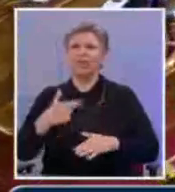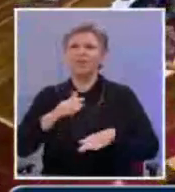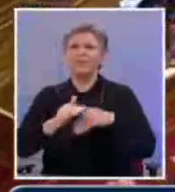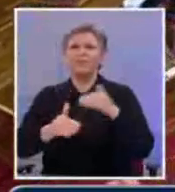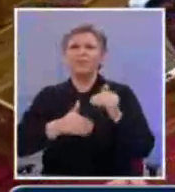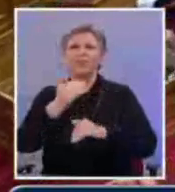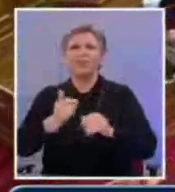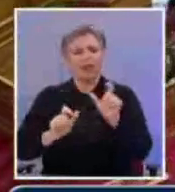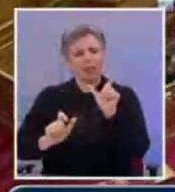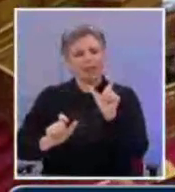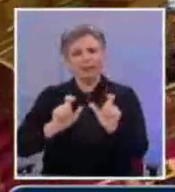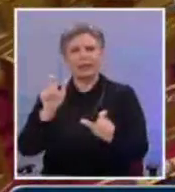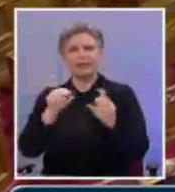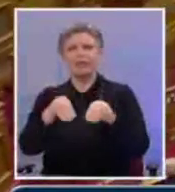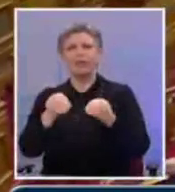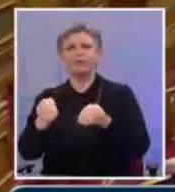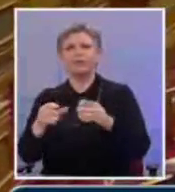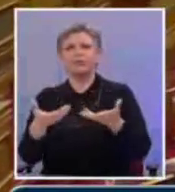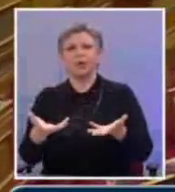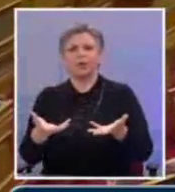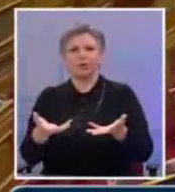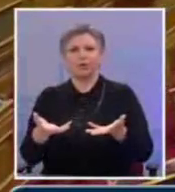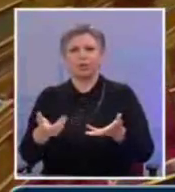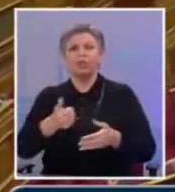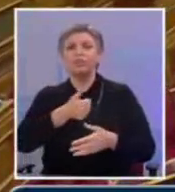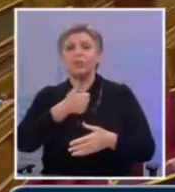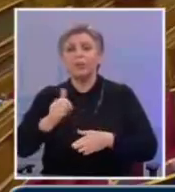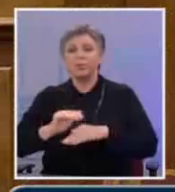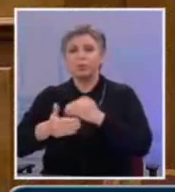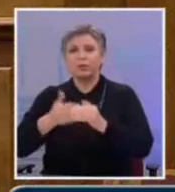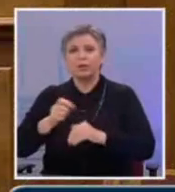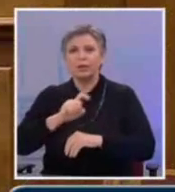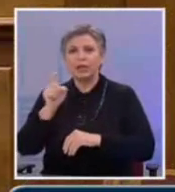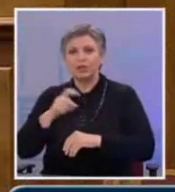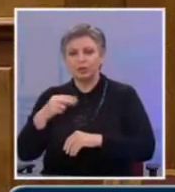τις λέξεις. Το νοιάζει το παιχνίδι που κάνετε με τις ζωές του.